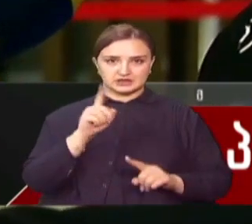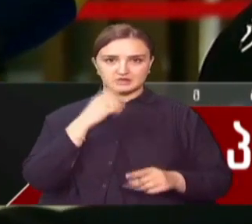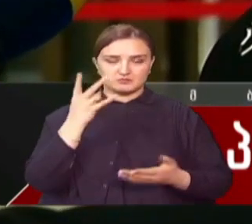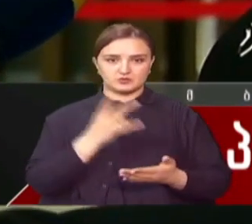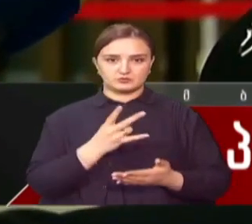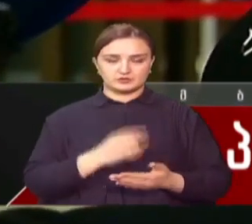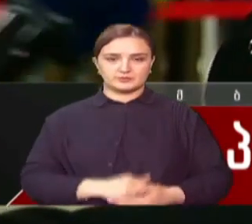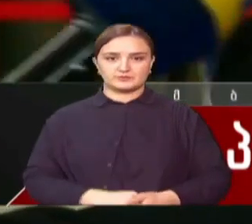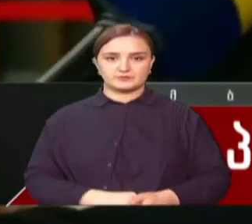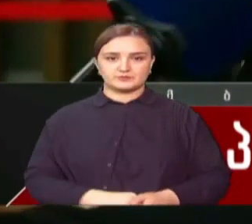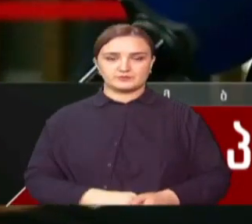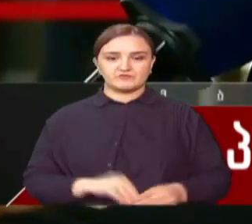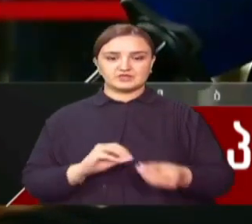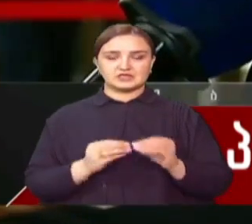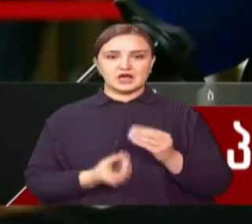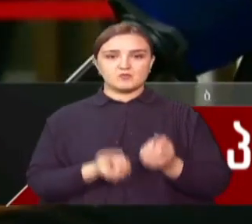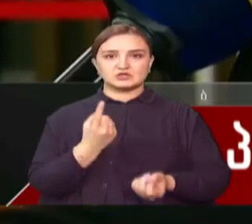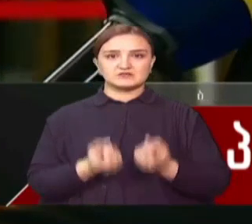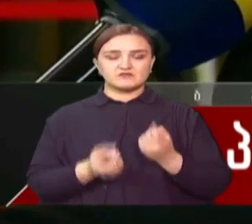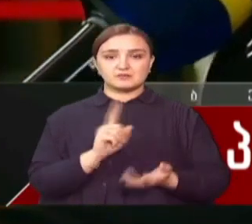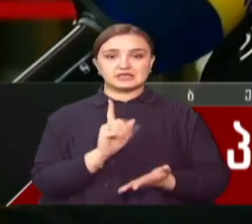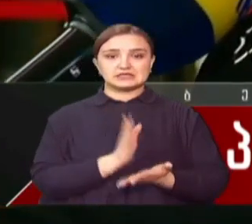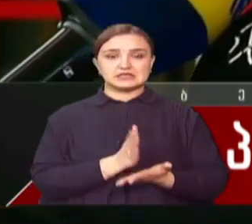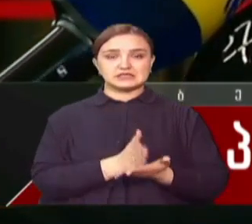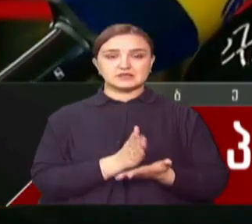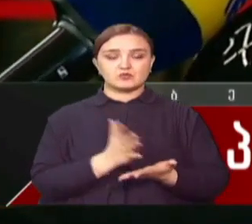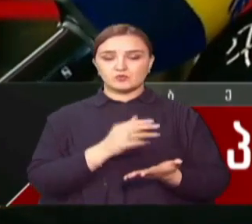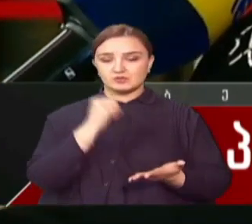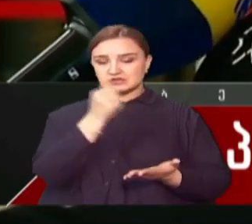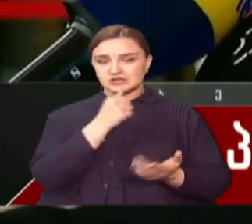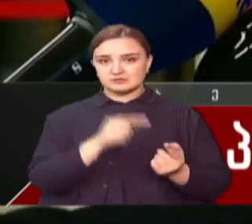უნდა ის გამოწვევები, რაც არსებობს მომდენო წლების